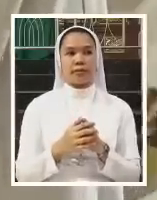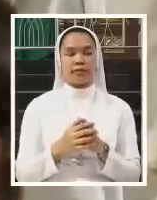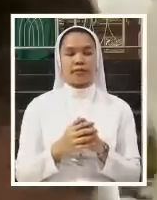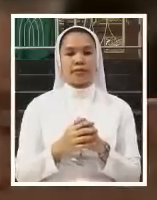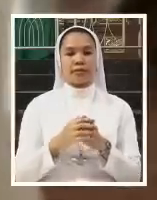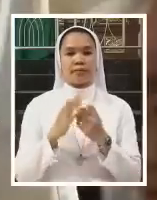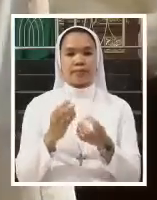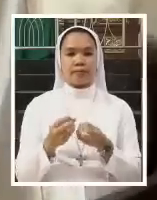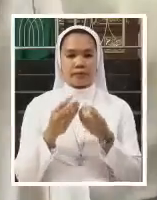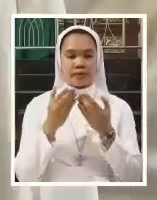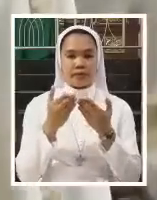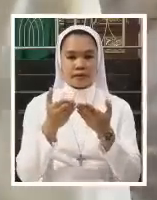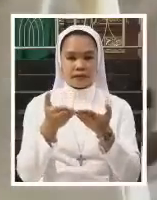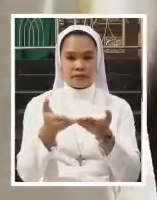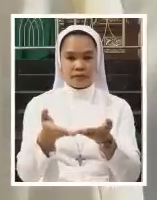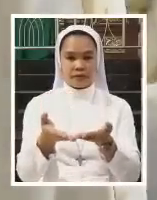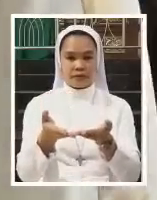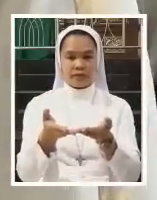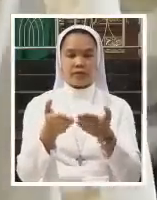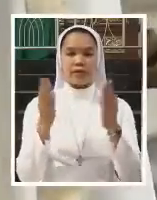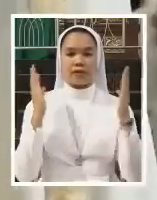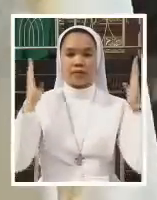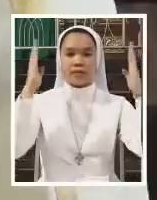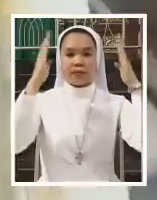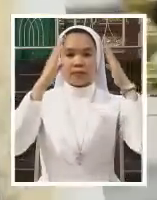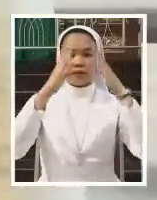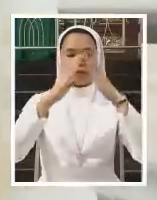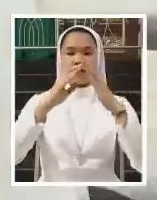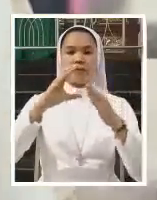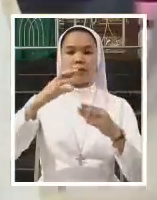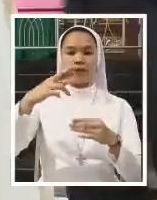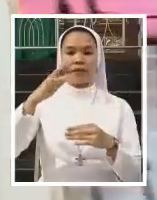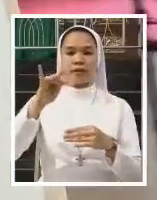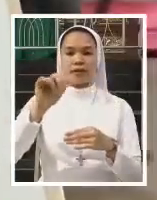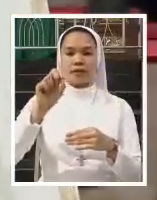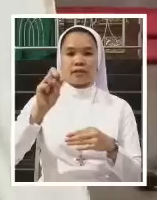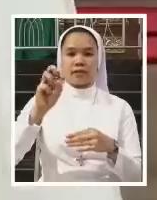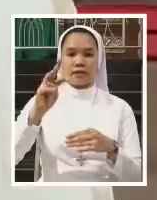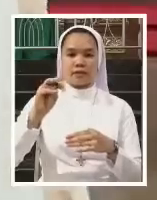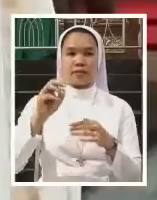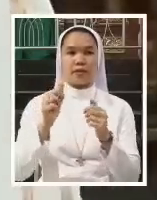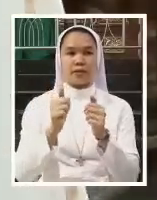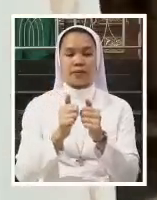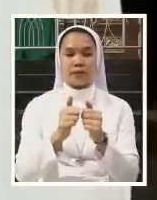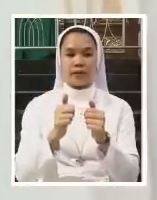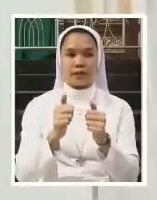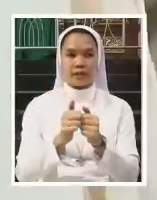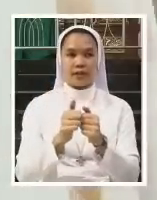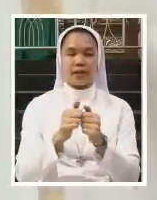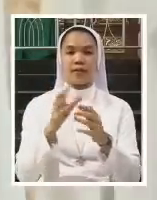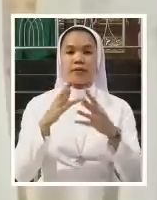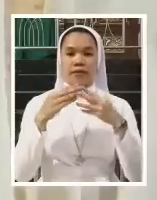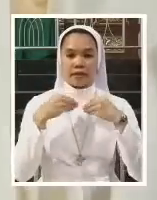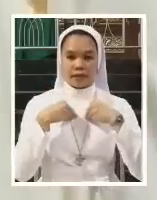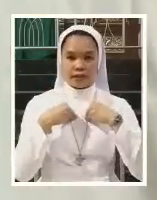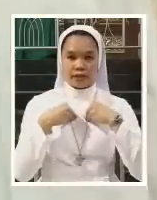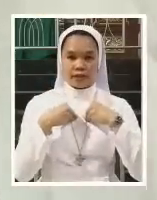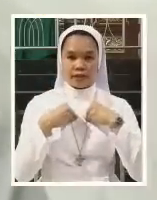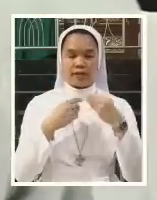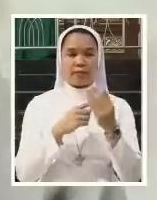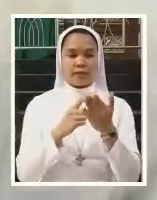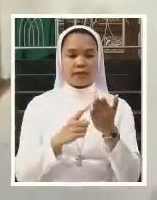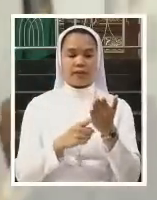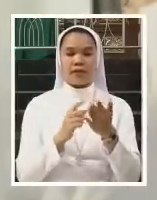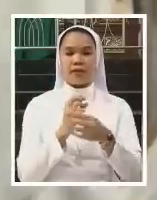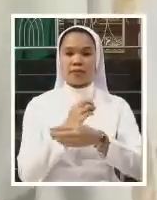Idudulot sa arsobispo an krisma, kaiba an mga tugang yato na maako kan bunyag,